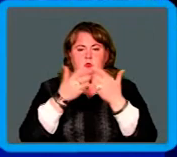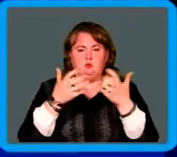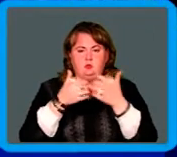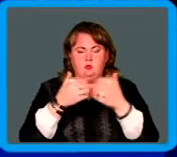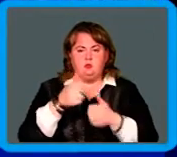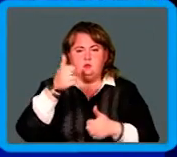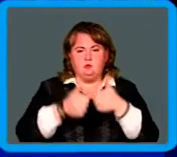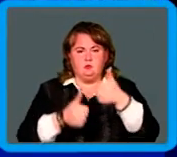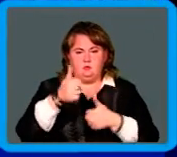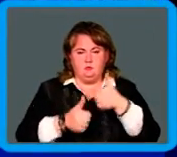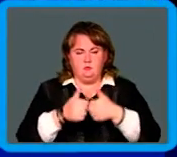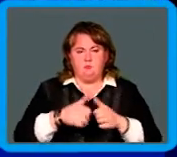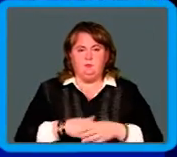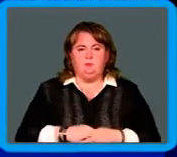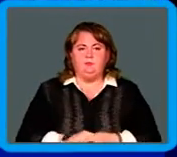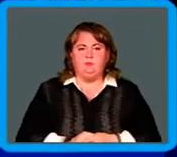посчитав их